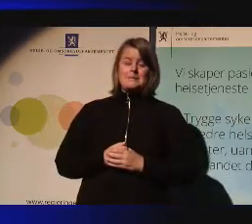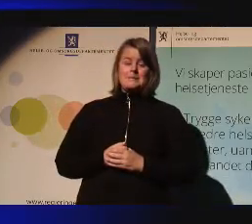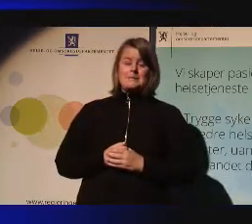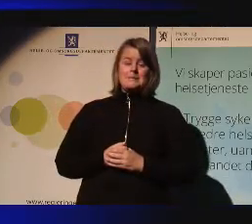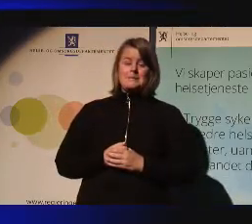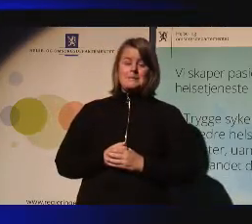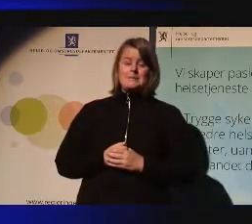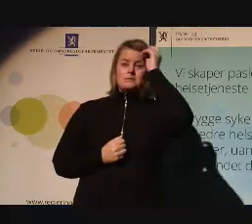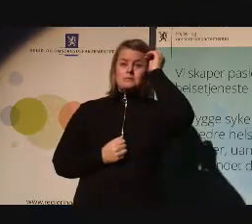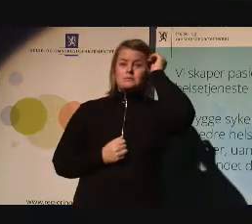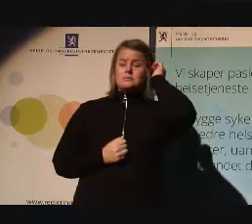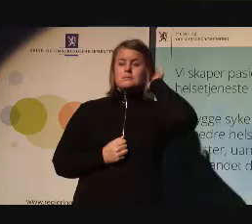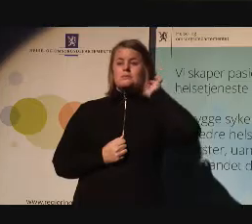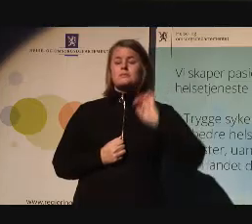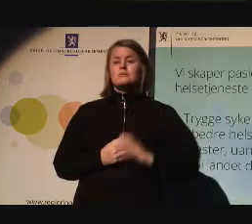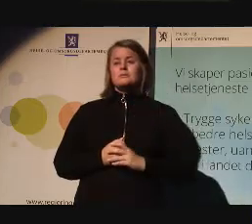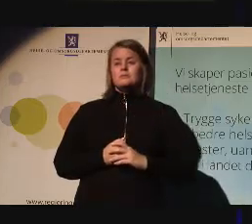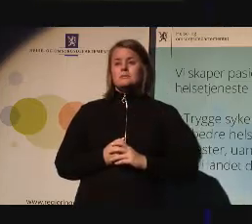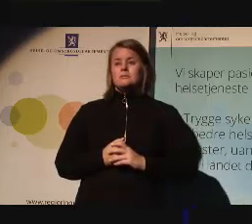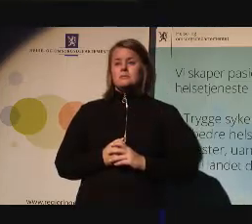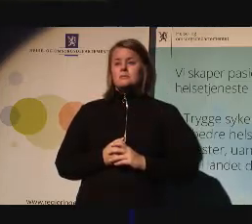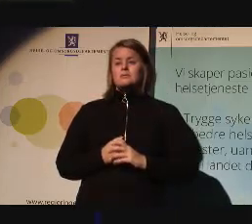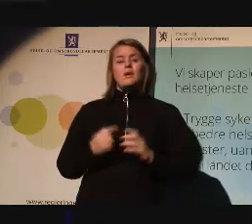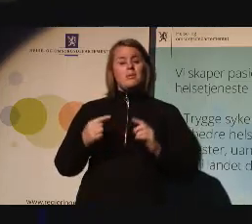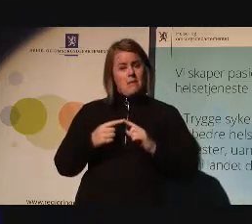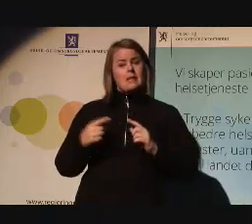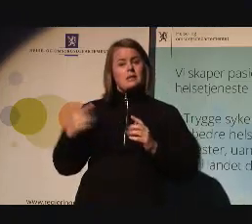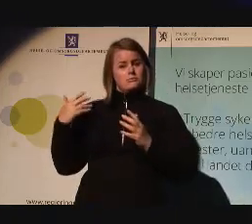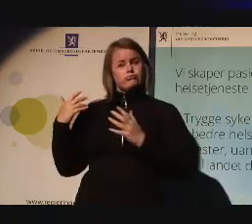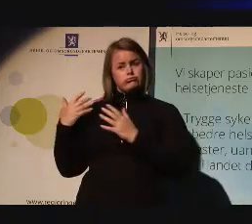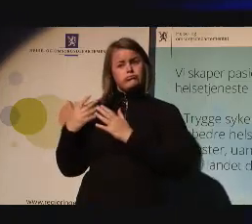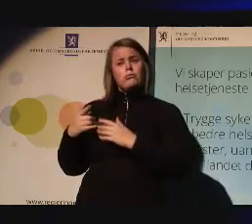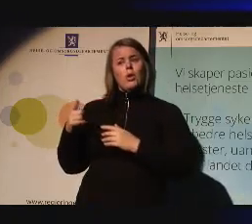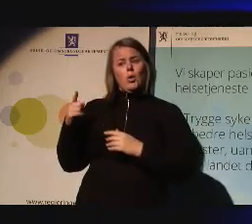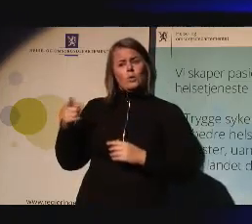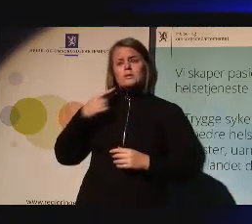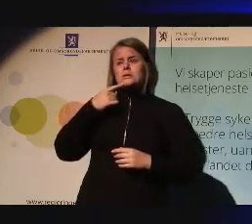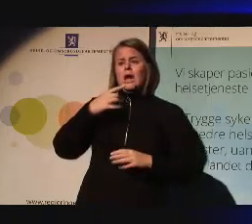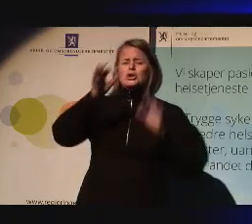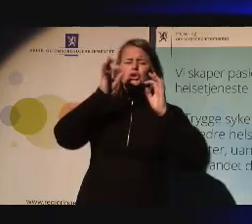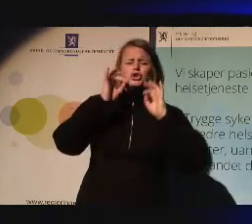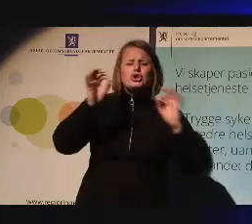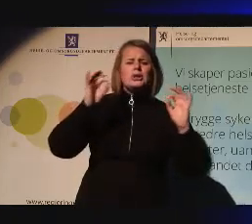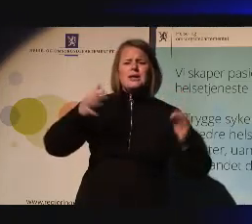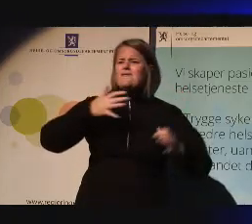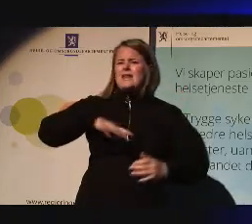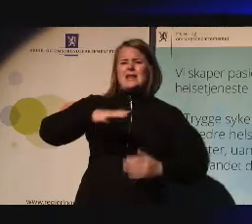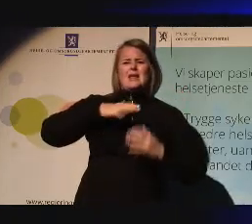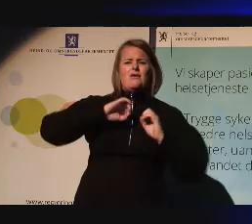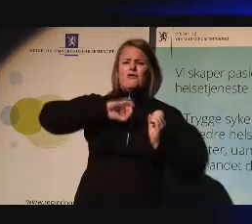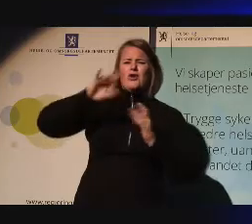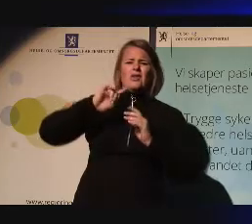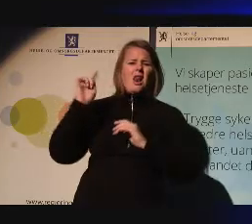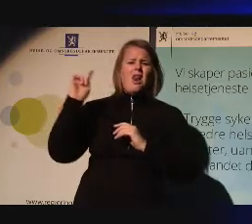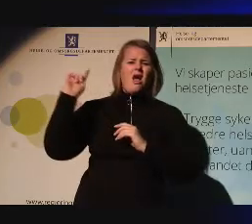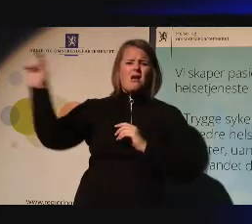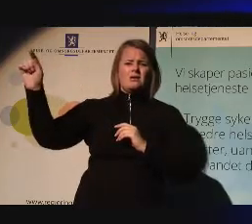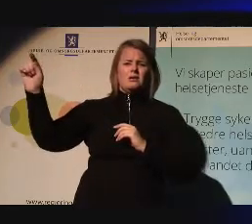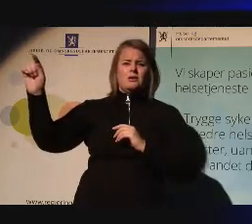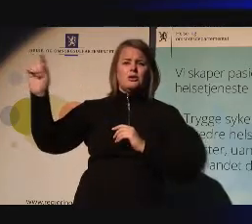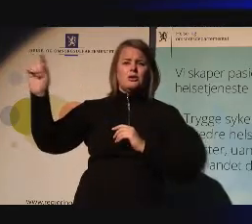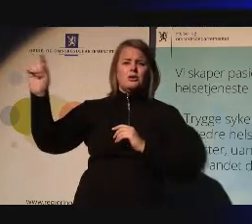Men hun hadde helt klart sagt fra at hun ikke ønsket å flytte langt vekk hjemmefra. Hun hadde et lite skjørt